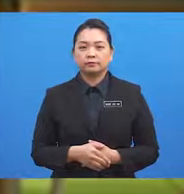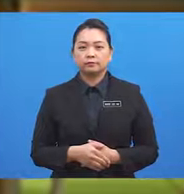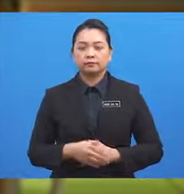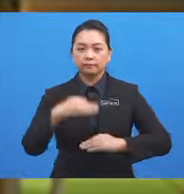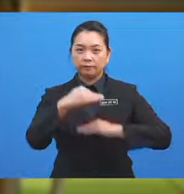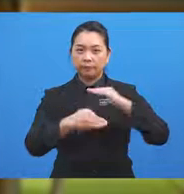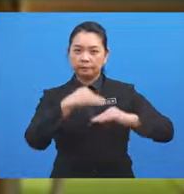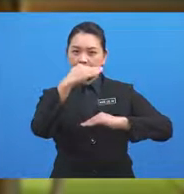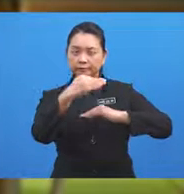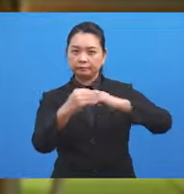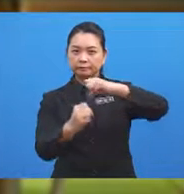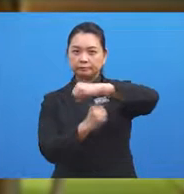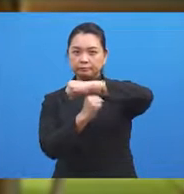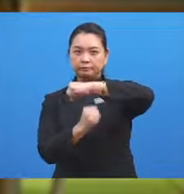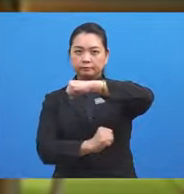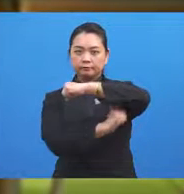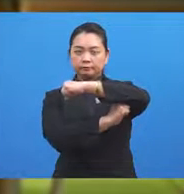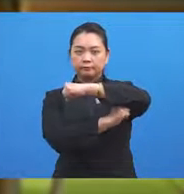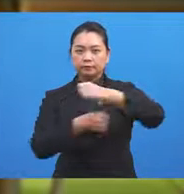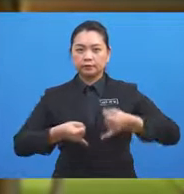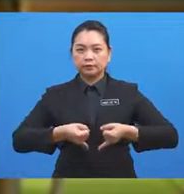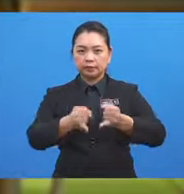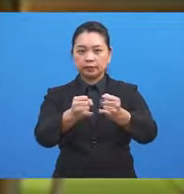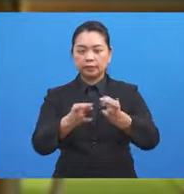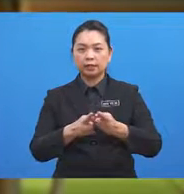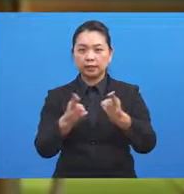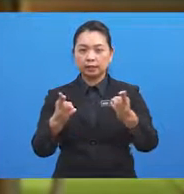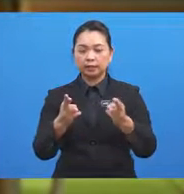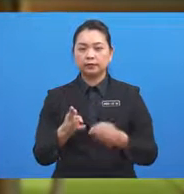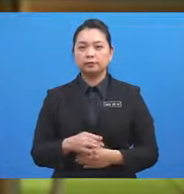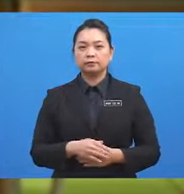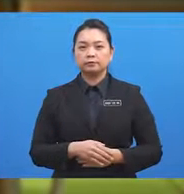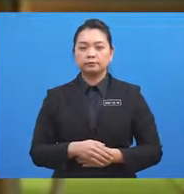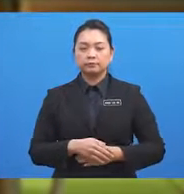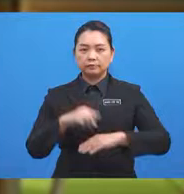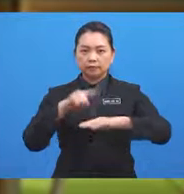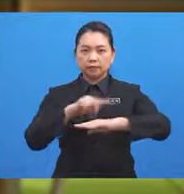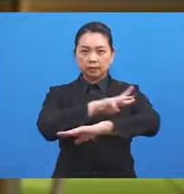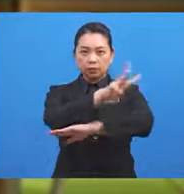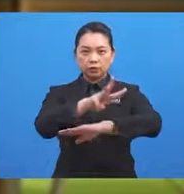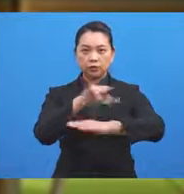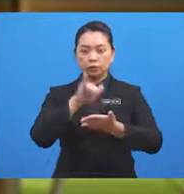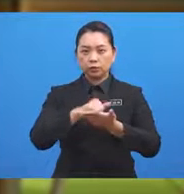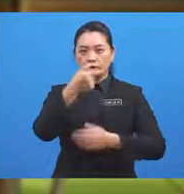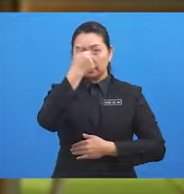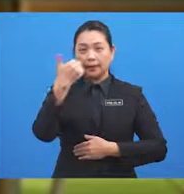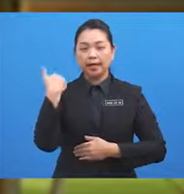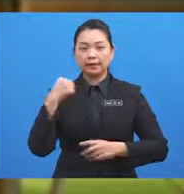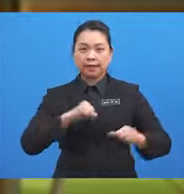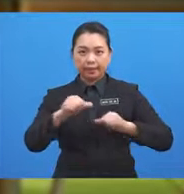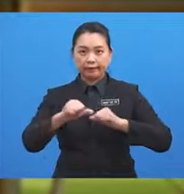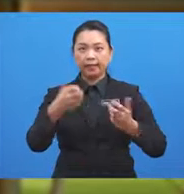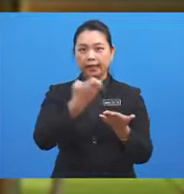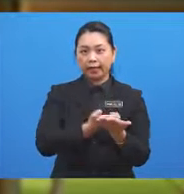Pembinaan infrastruktur jalan raya dibina di kawasan tersebut kerana wujudnya aktiviti